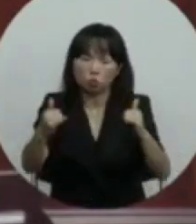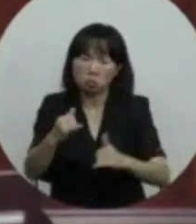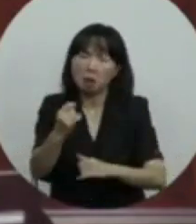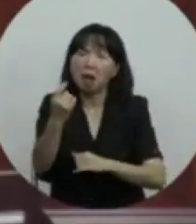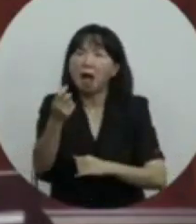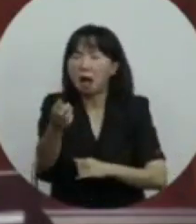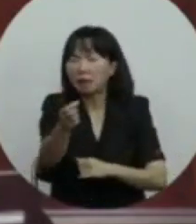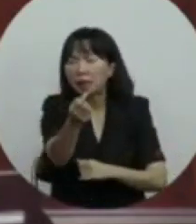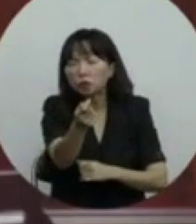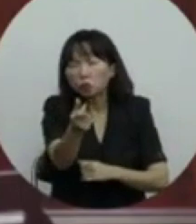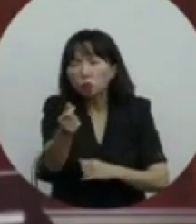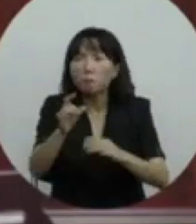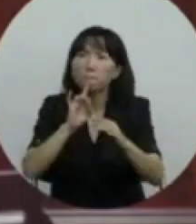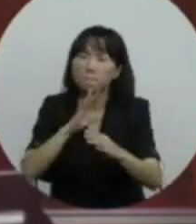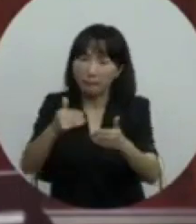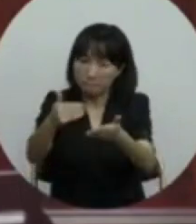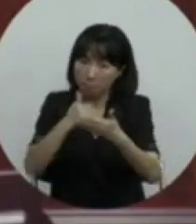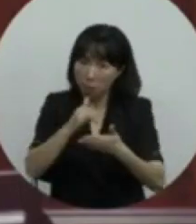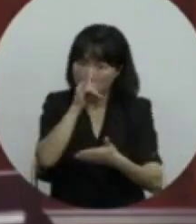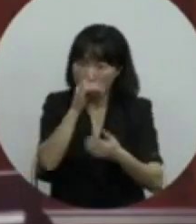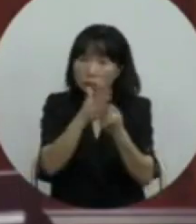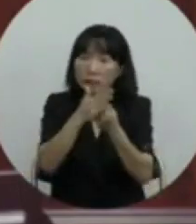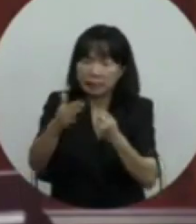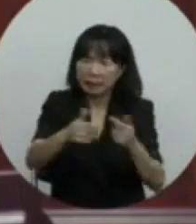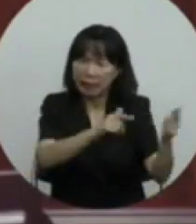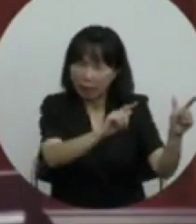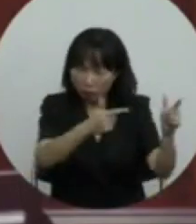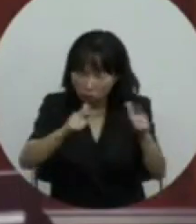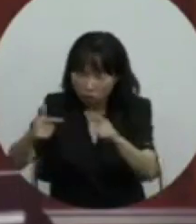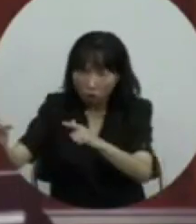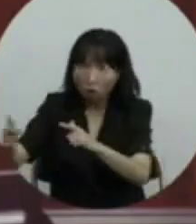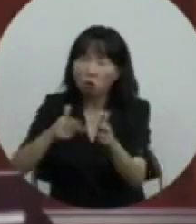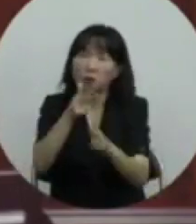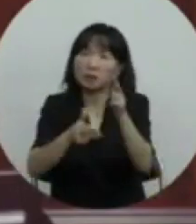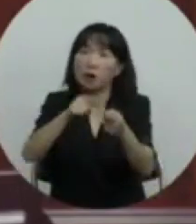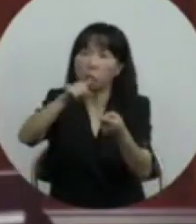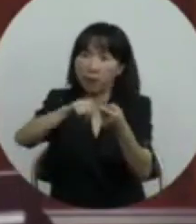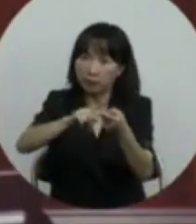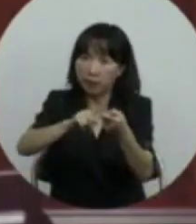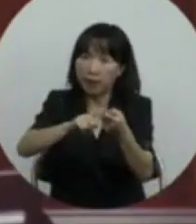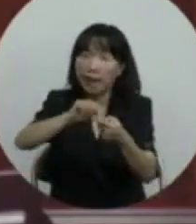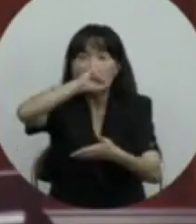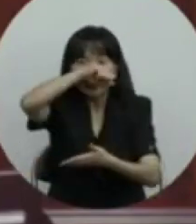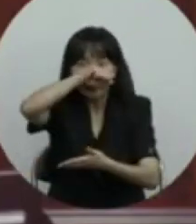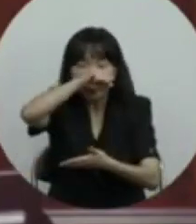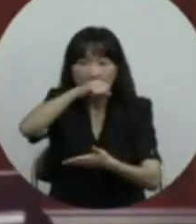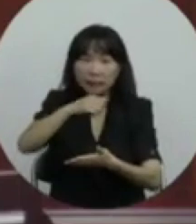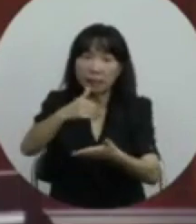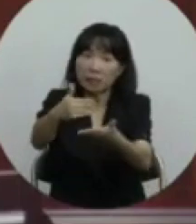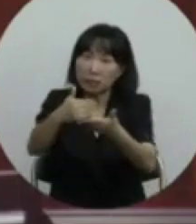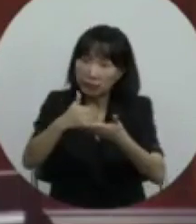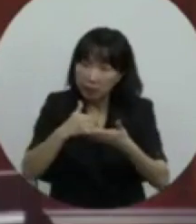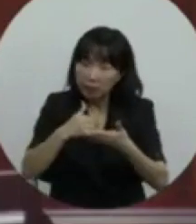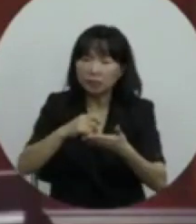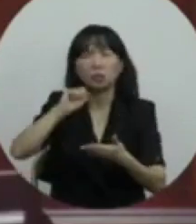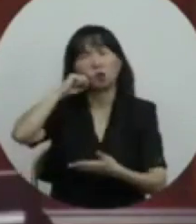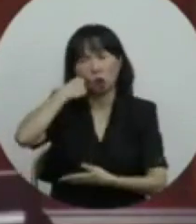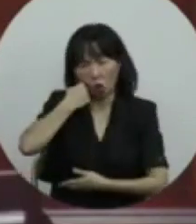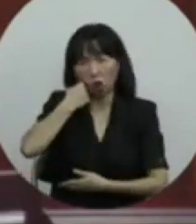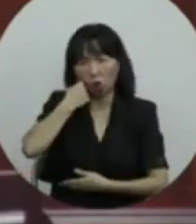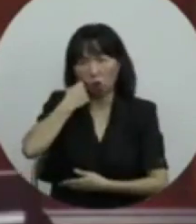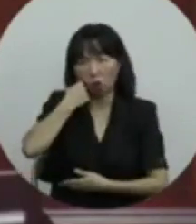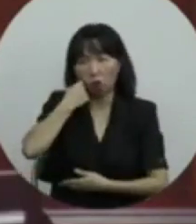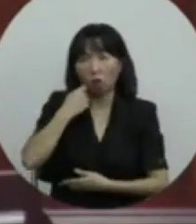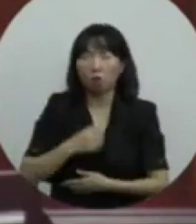있으며 다양한 계층, 다양한 주제, 다양한 분야의 사업에 대한 예산이 제한되거나 반영되기 어려운 것이